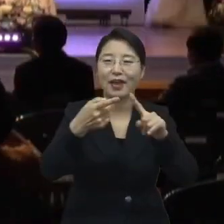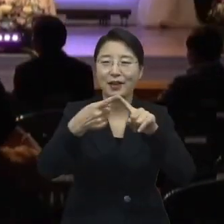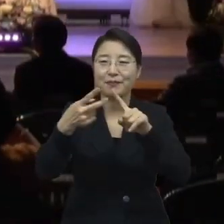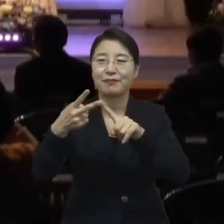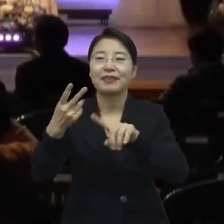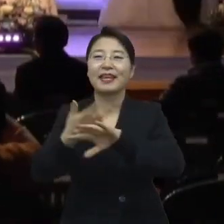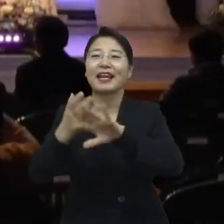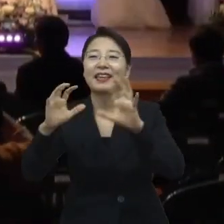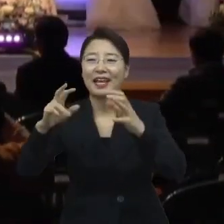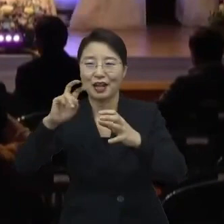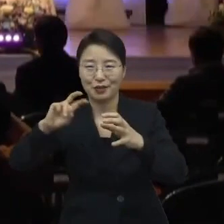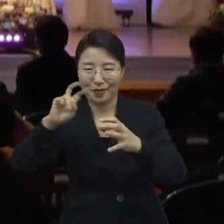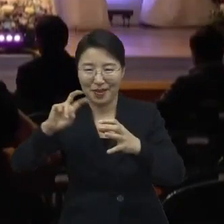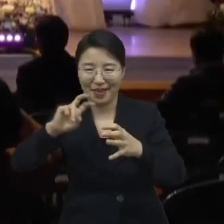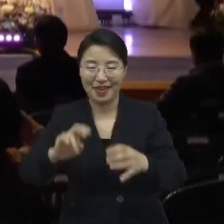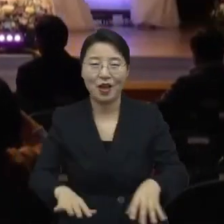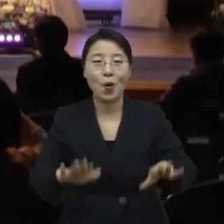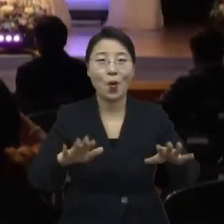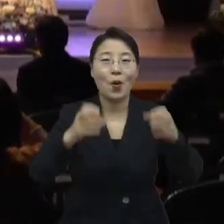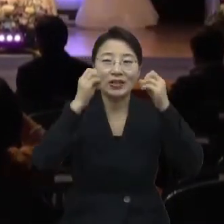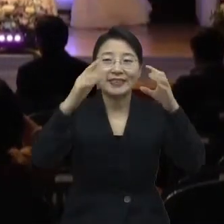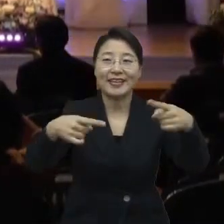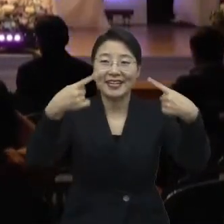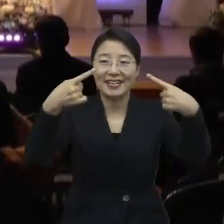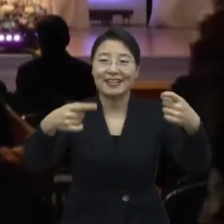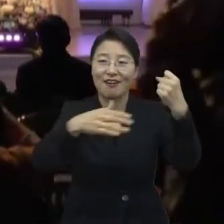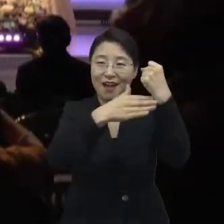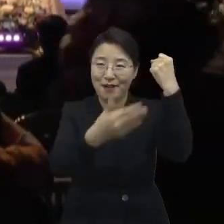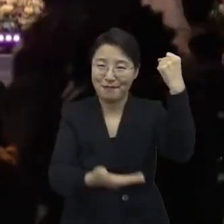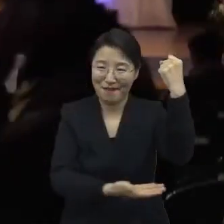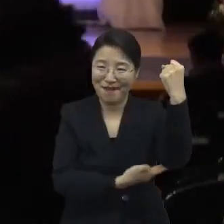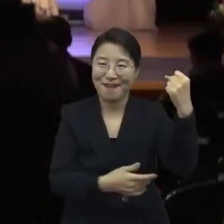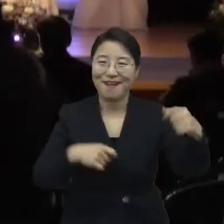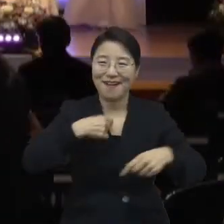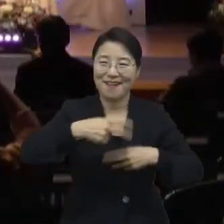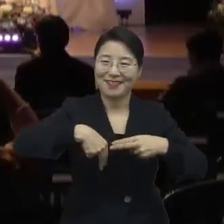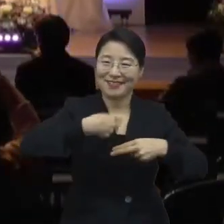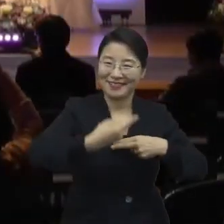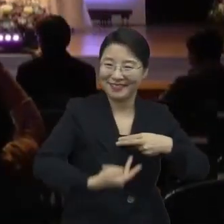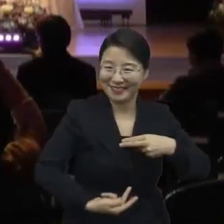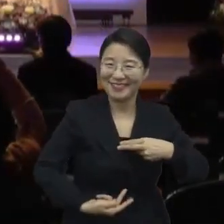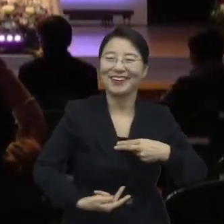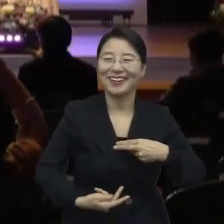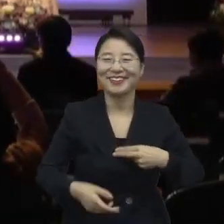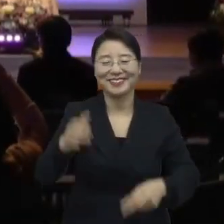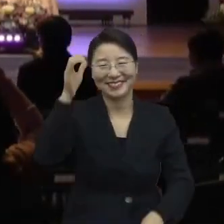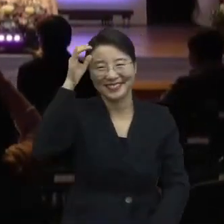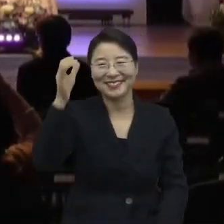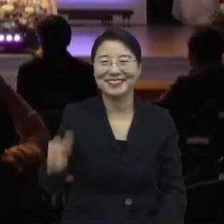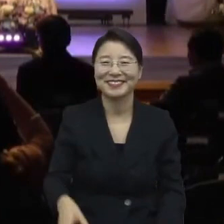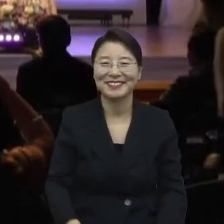예쁜 한복을 입고 나오셨는데요. 한번 기대를 잔뜩 해보겠습니다.